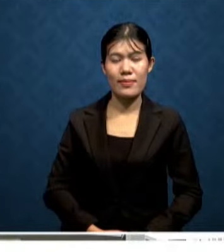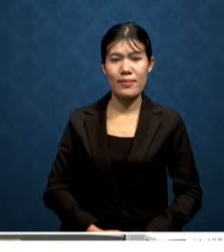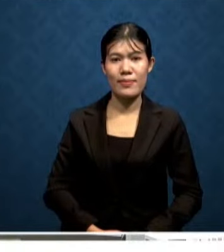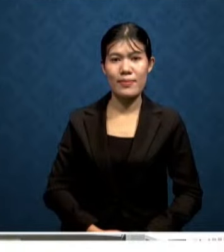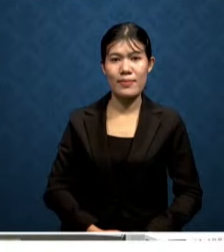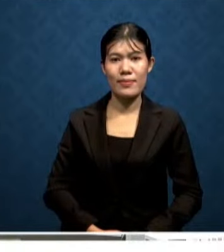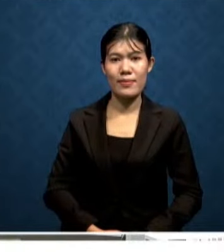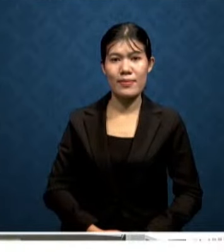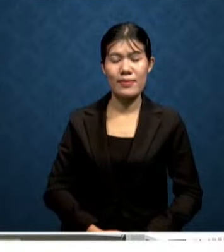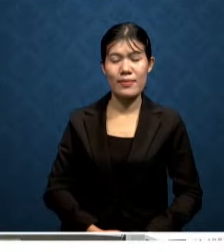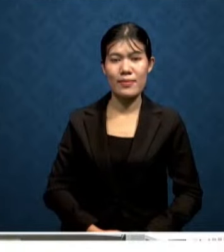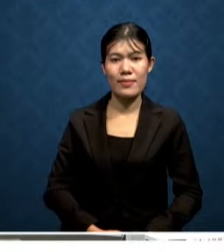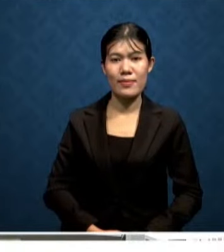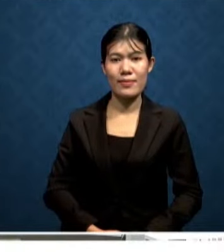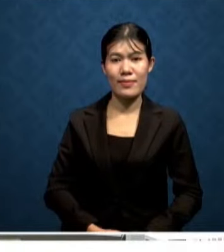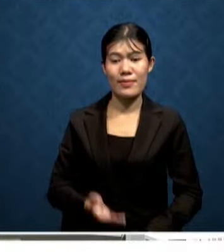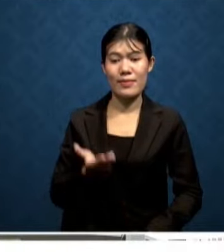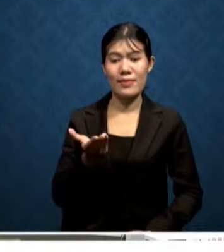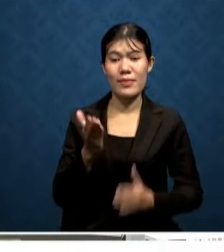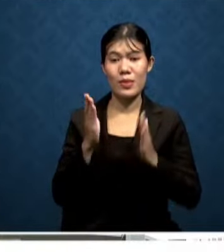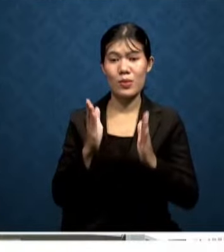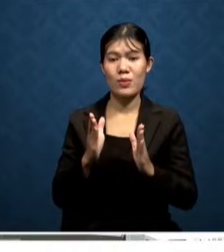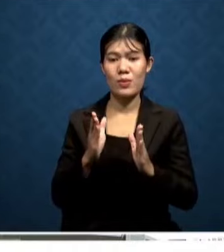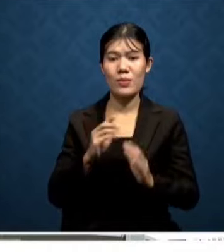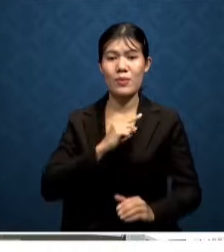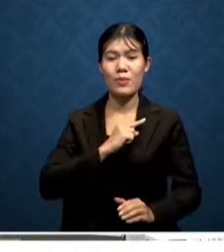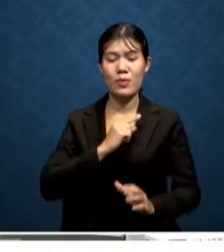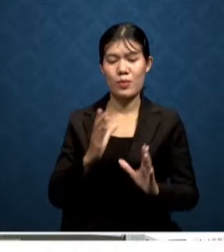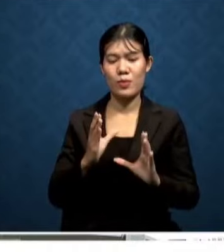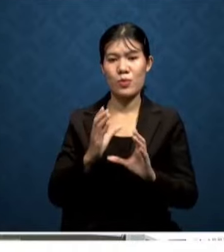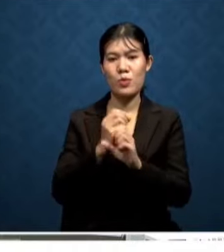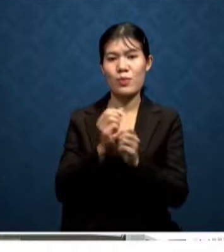ครับขอเชิญเจ้าหน้าที่รวมคะแนนได้ครับ